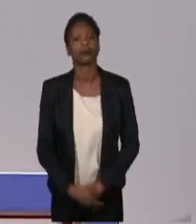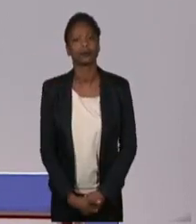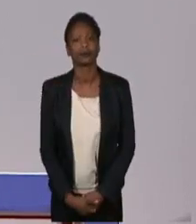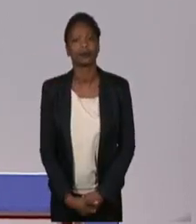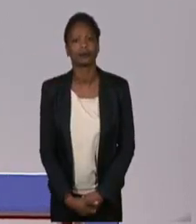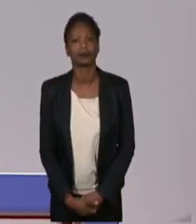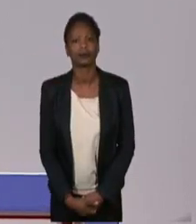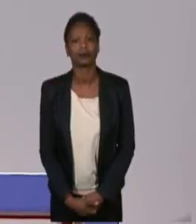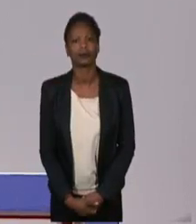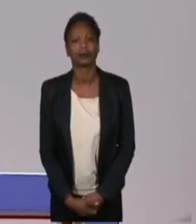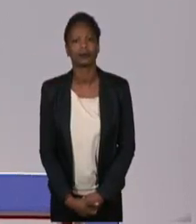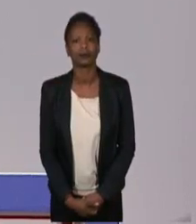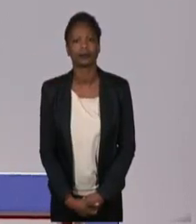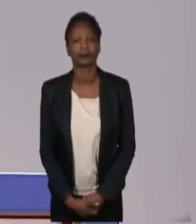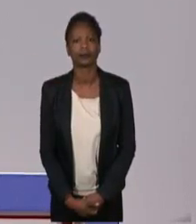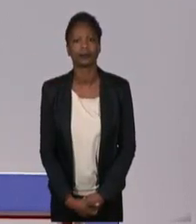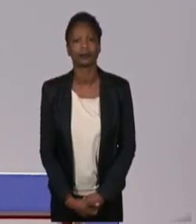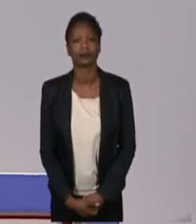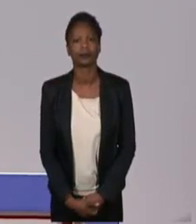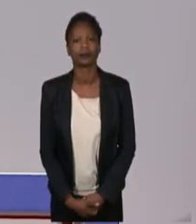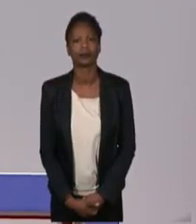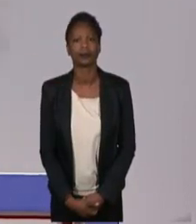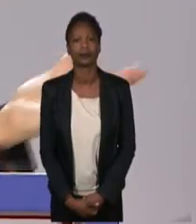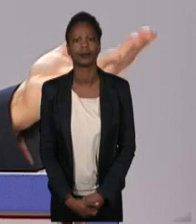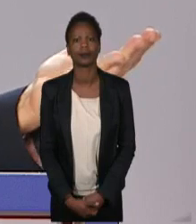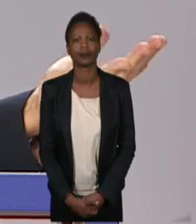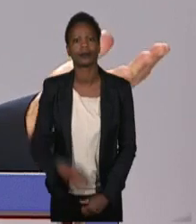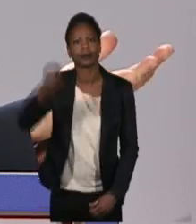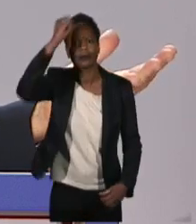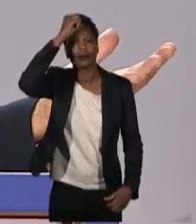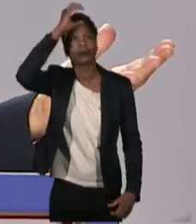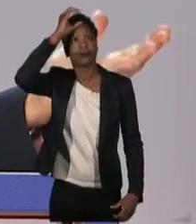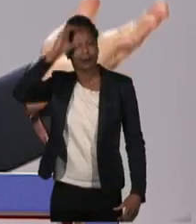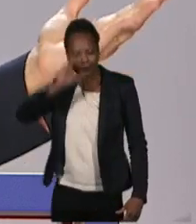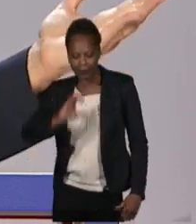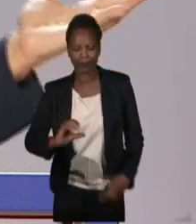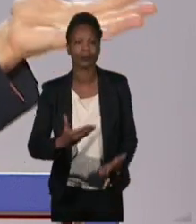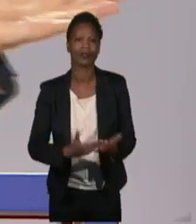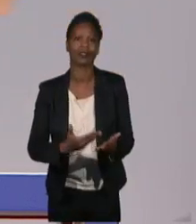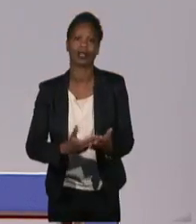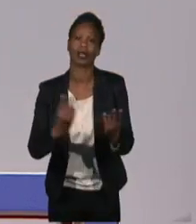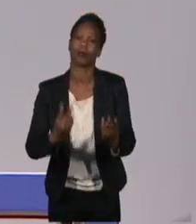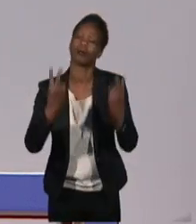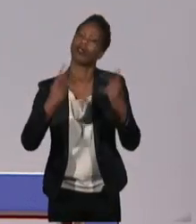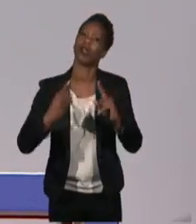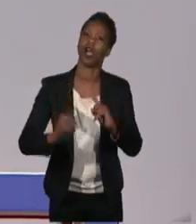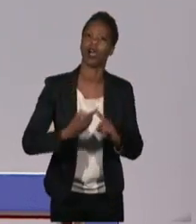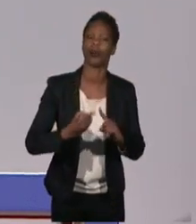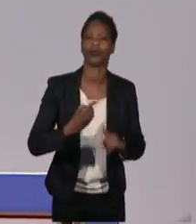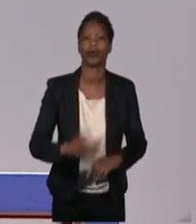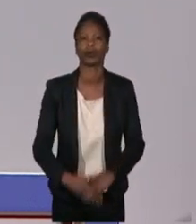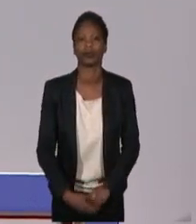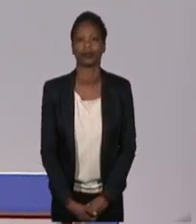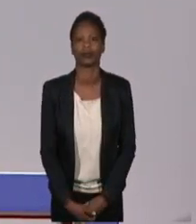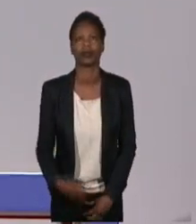pas de cause plus noble que de transmettre les lumières du savoir. Et en disant cela,